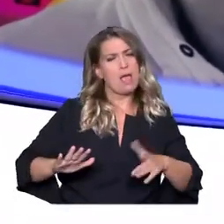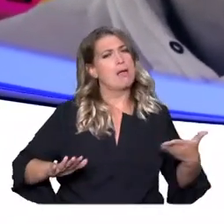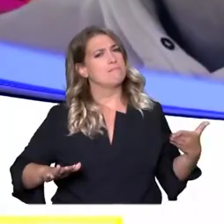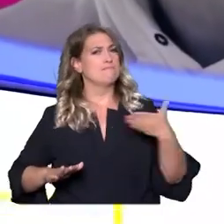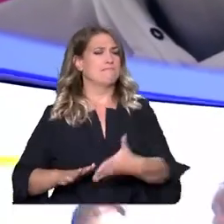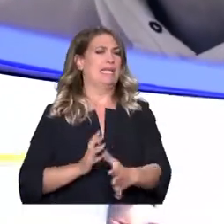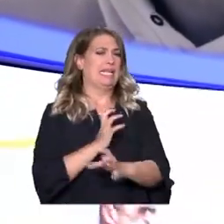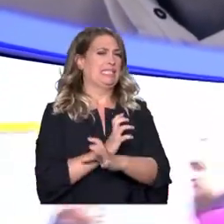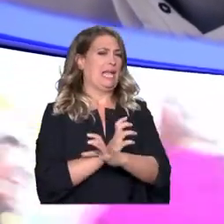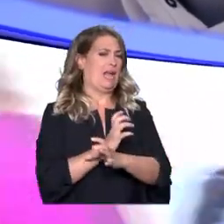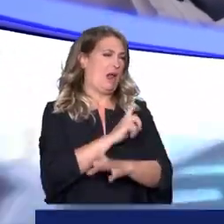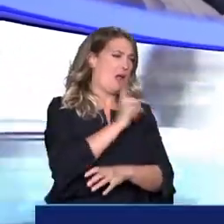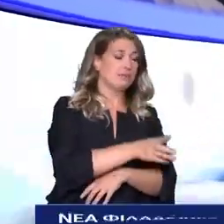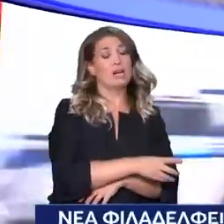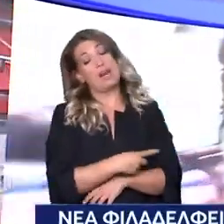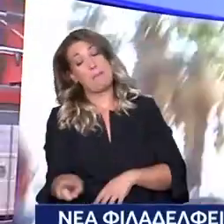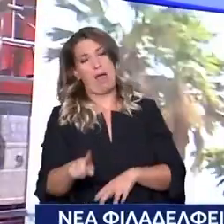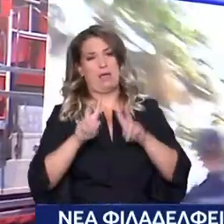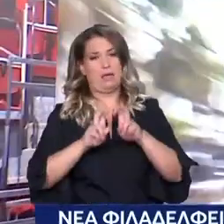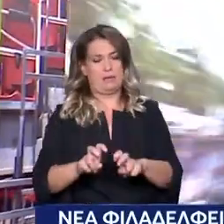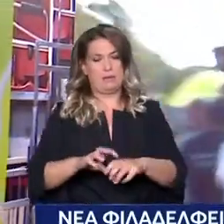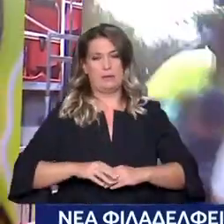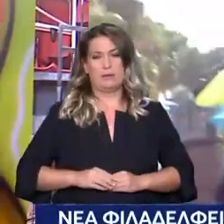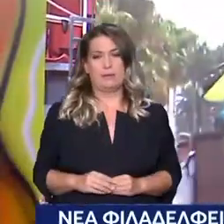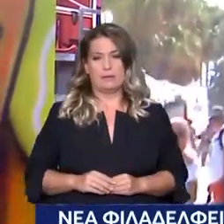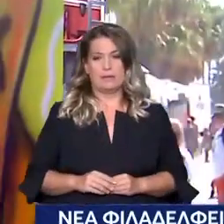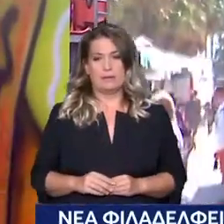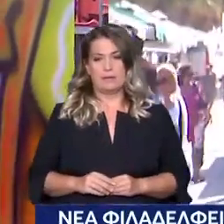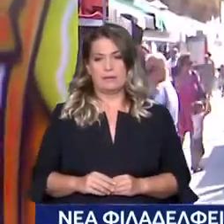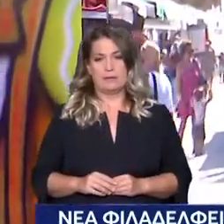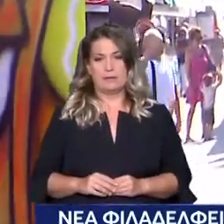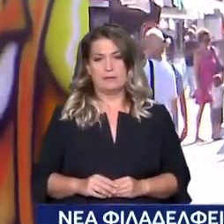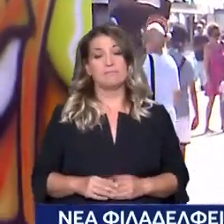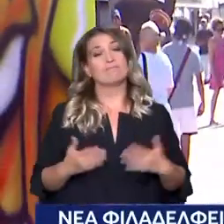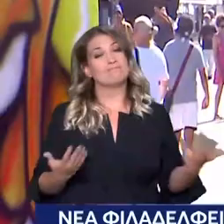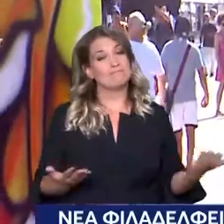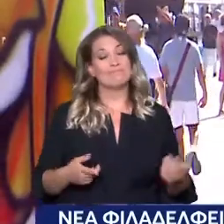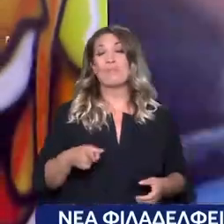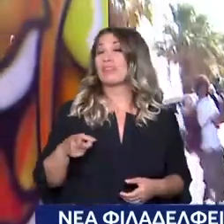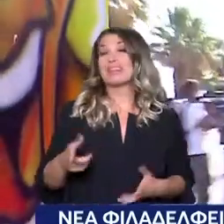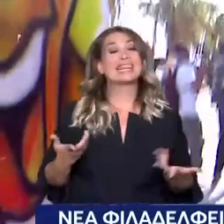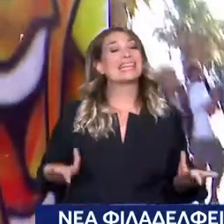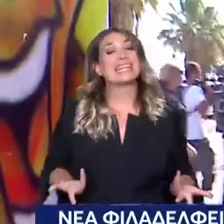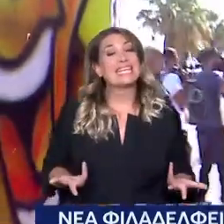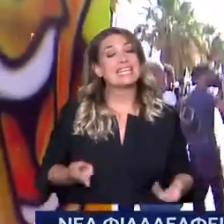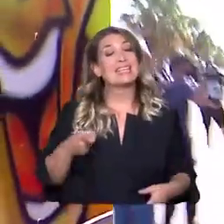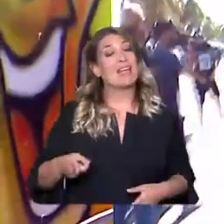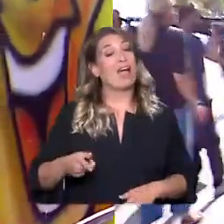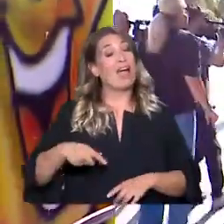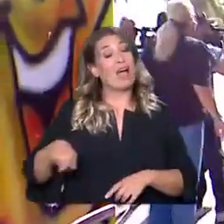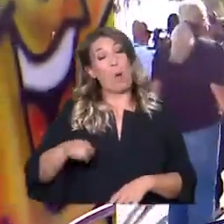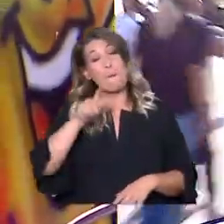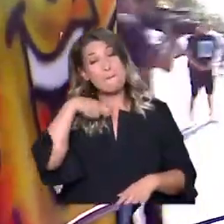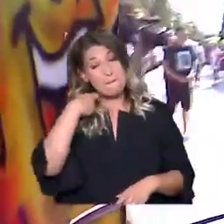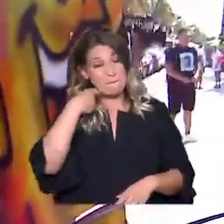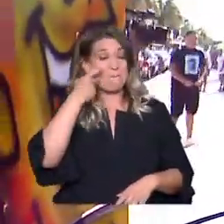καλησπέρα. Και Νίκο, είναι μια πρώτη νίκη αυτή για τον πατέρα του 19χρονου, γιατί πάλεψε γι' αυτό τον μηχανικό έλεγχο. Πραγματικά είχε κάνει